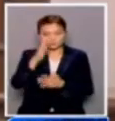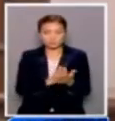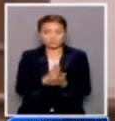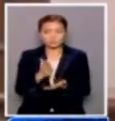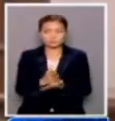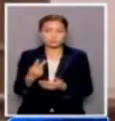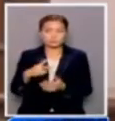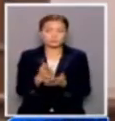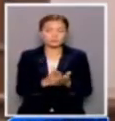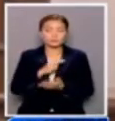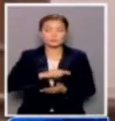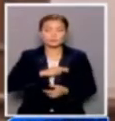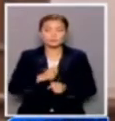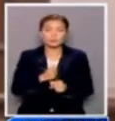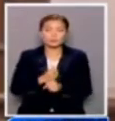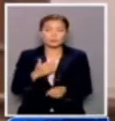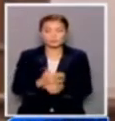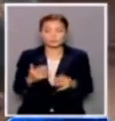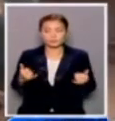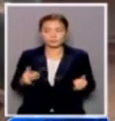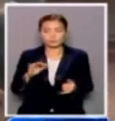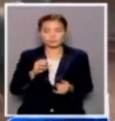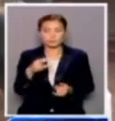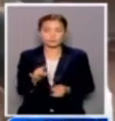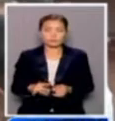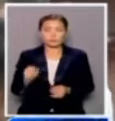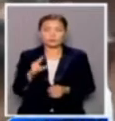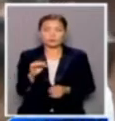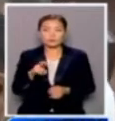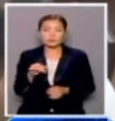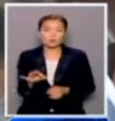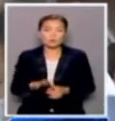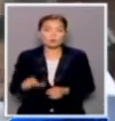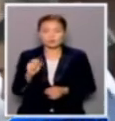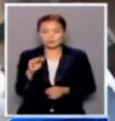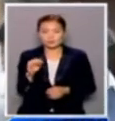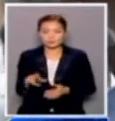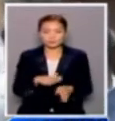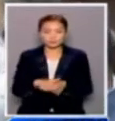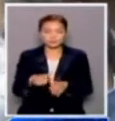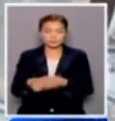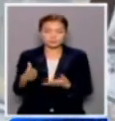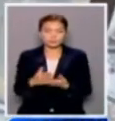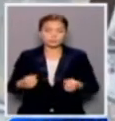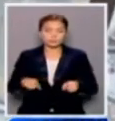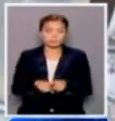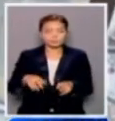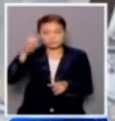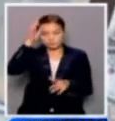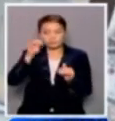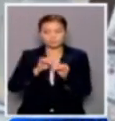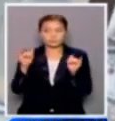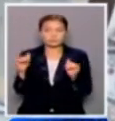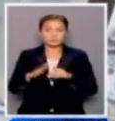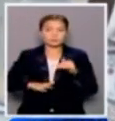қызметте 20 жылдан астам еңбек өтілі бар. Бүгінде Исатай ауданы Қамысқала ауылдық округінің әкімі міндетін атқаруда. Десе де білімін жетілдіріп